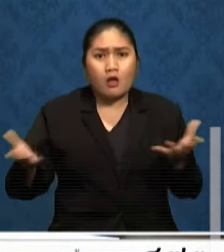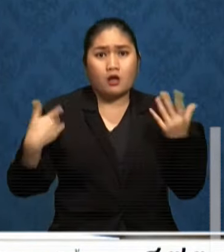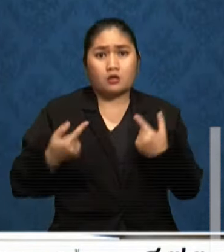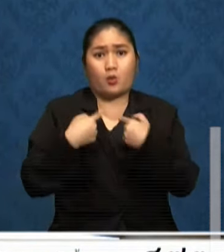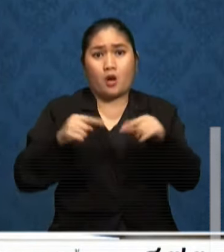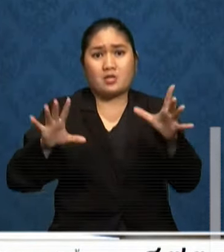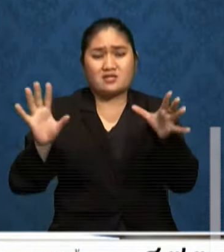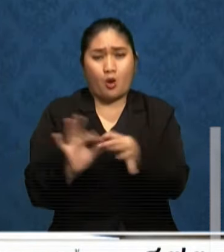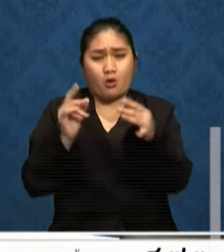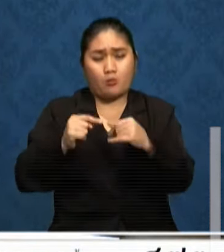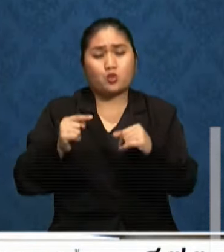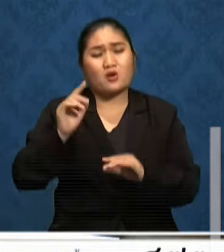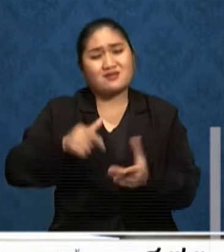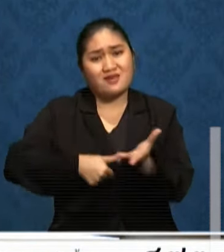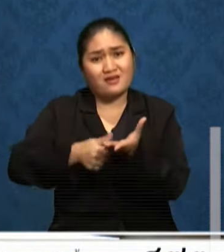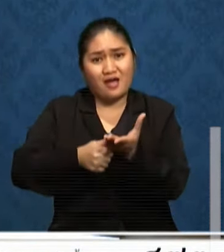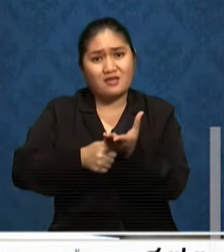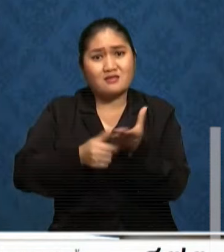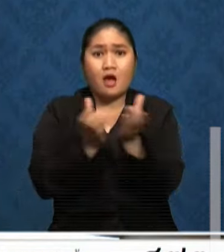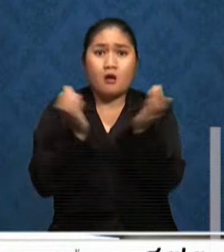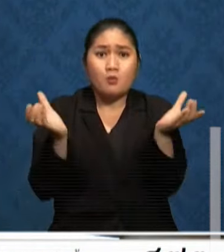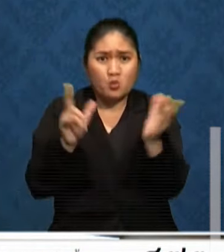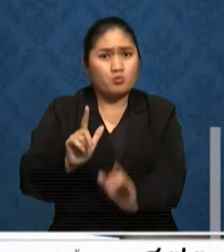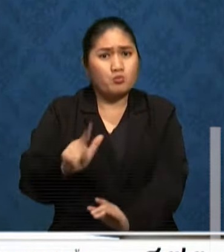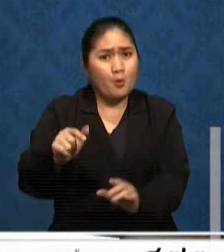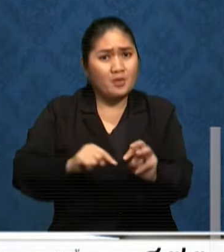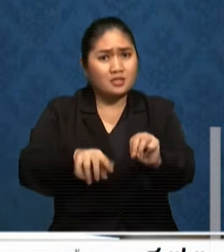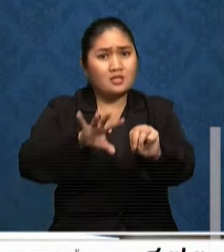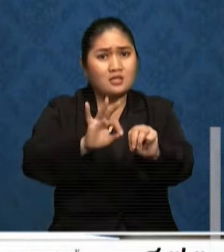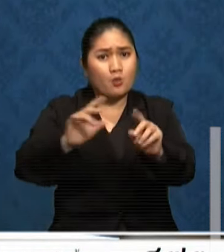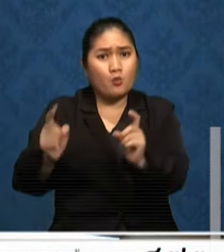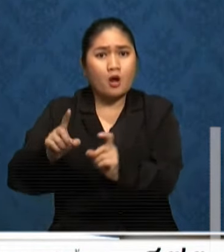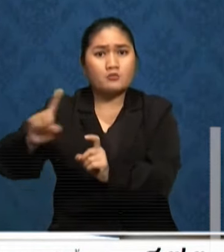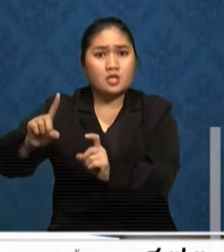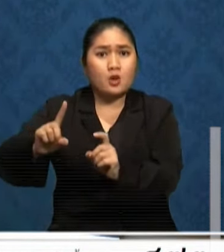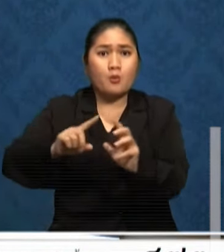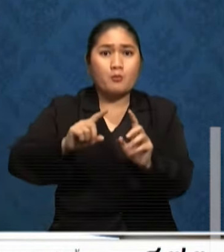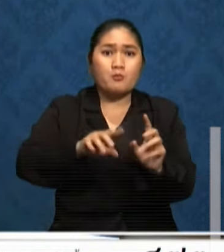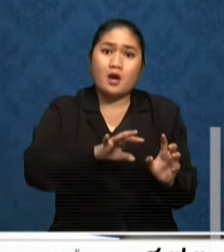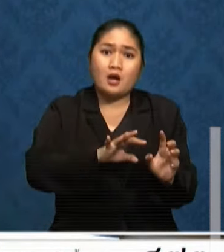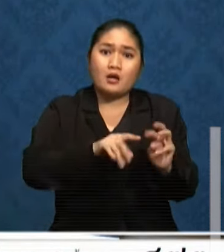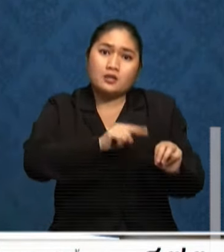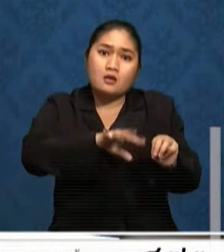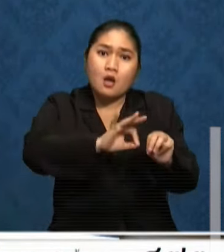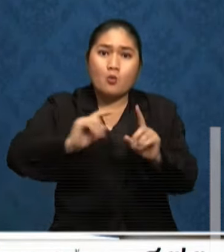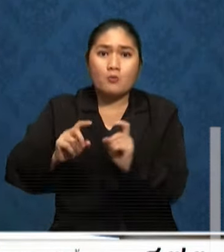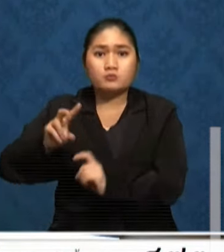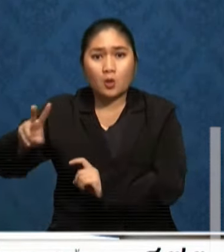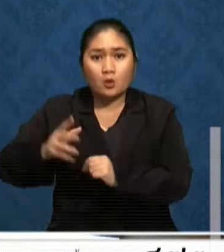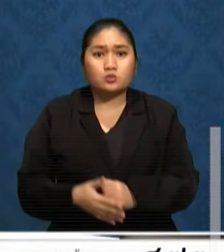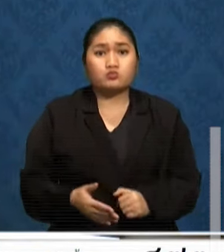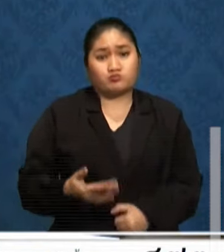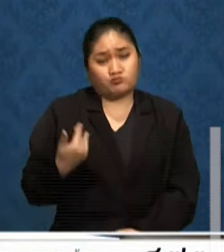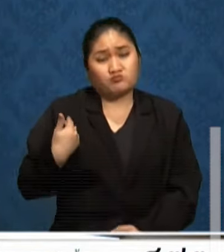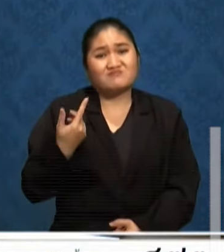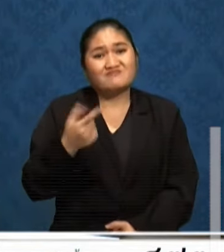เกี่ยวข้องกบการแ้ไขรัฐมนูนเฉพาะมาตร 9 วเรีบ 1 แล้วกมาตร 9 วเรี 2ะ เปยทวไป